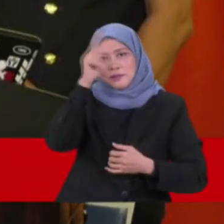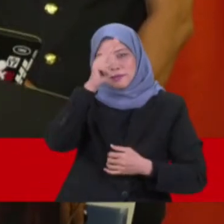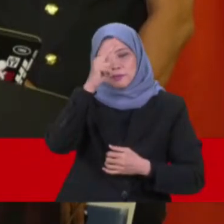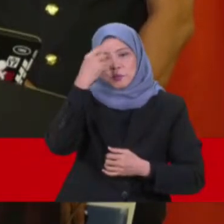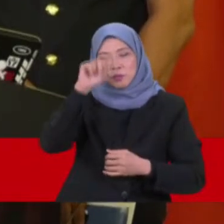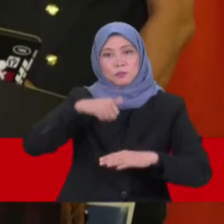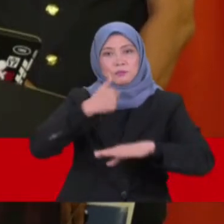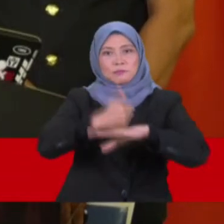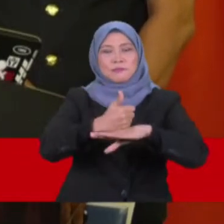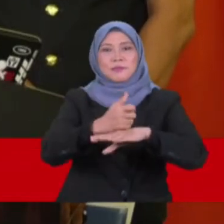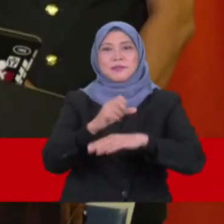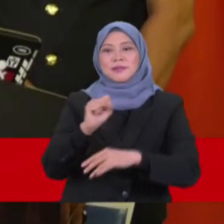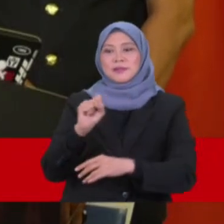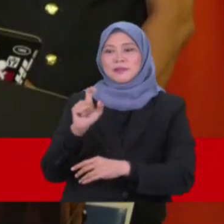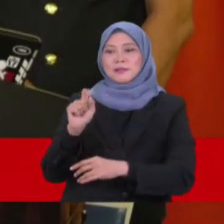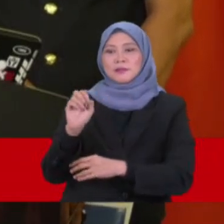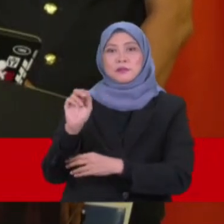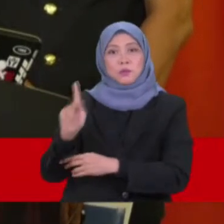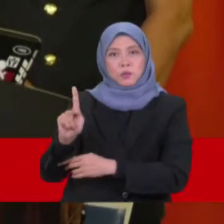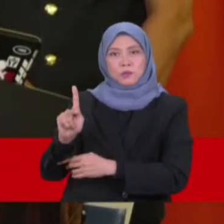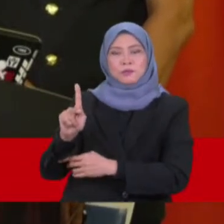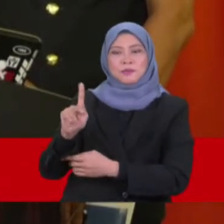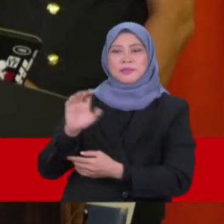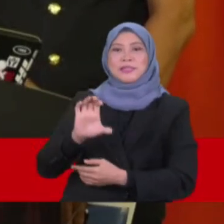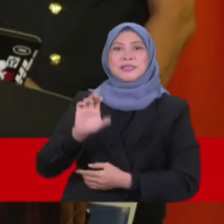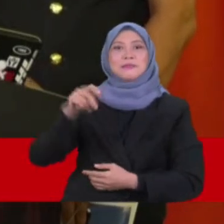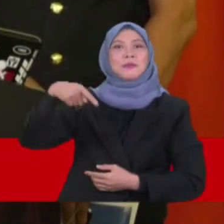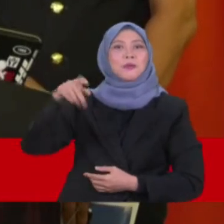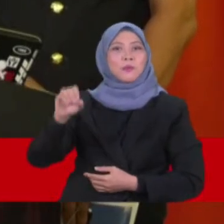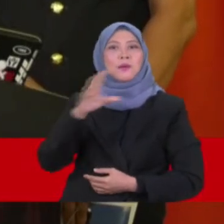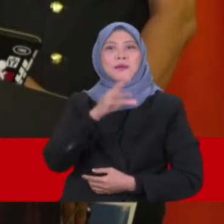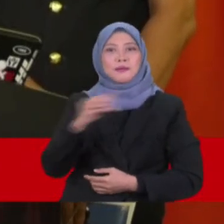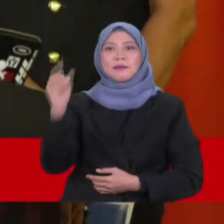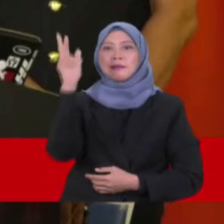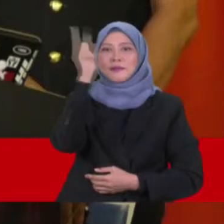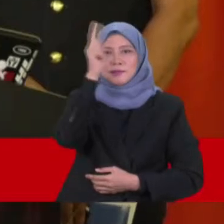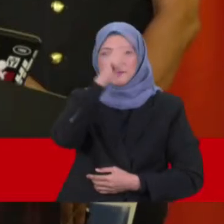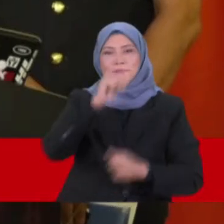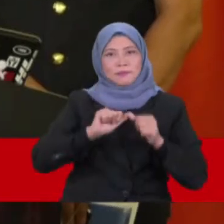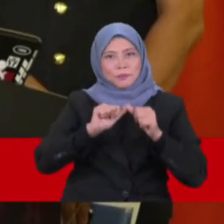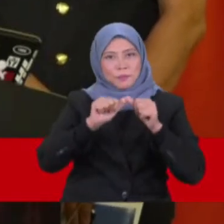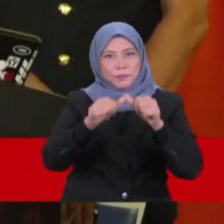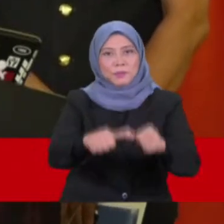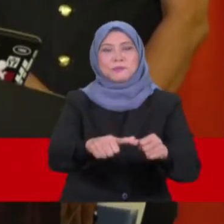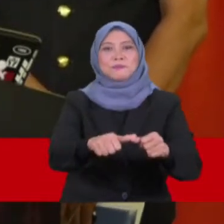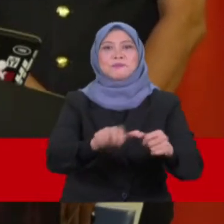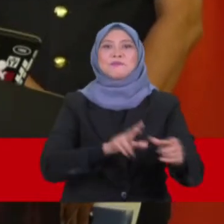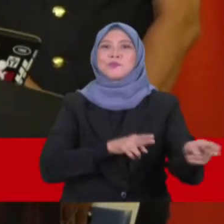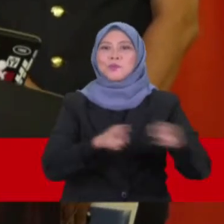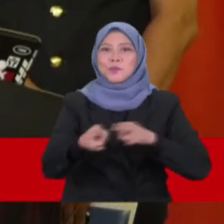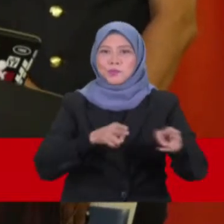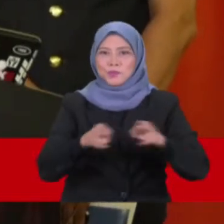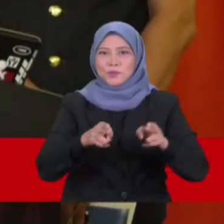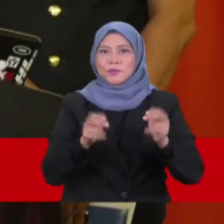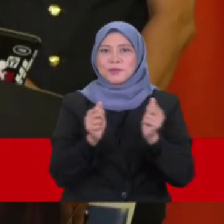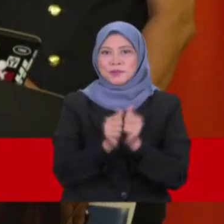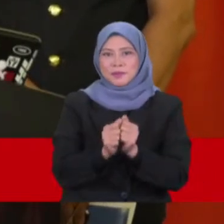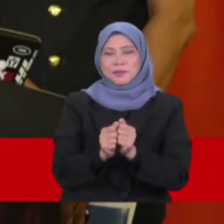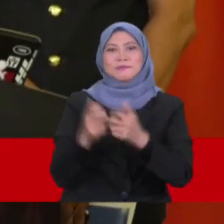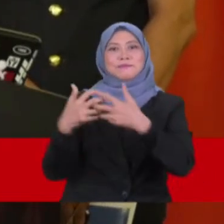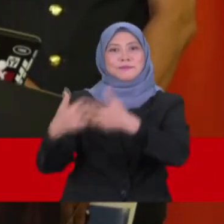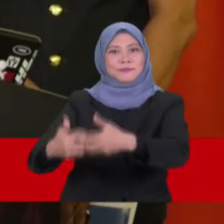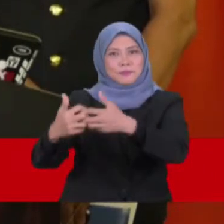untuk mewujudkan stok penimbal bagi CPO dan kerajaan akan terus melakukan libat urus dengan pemain